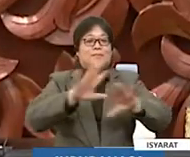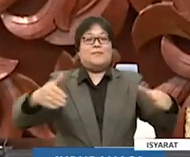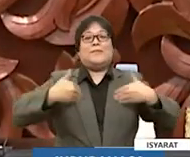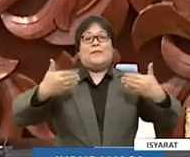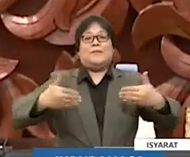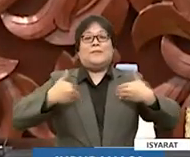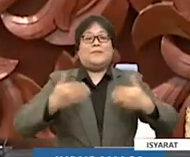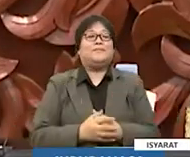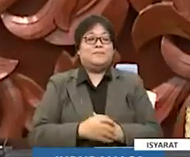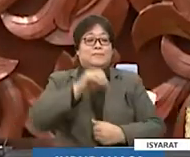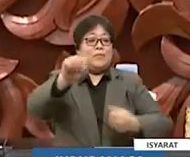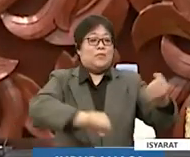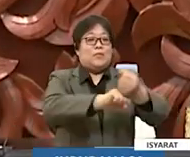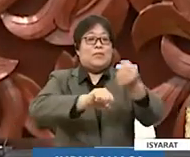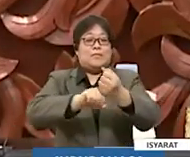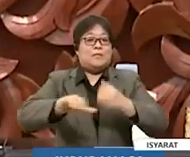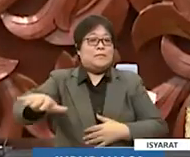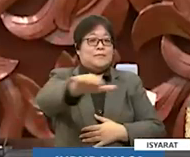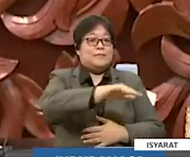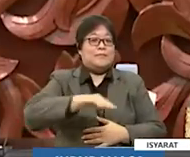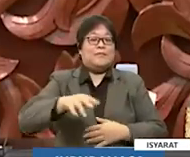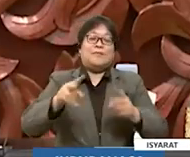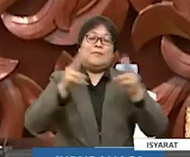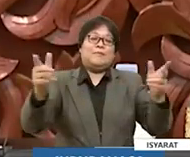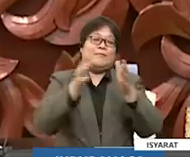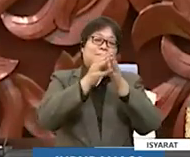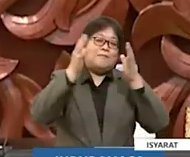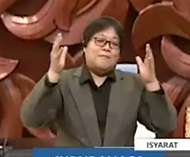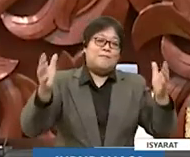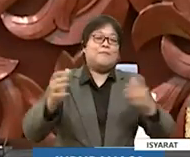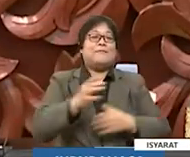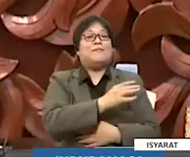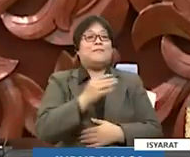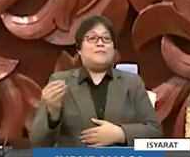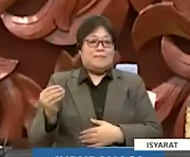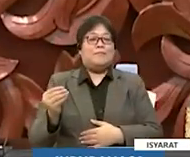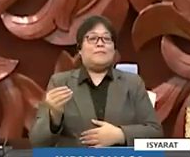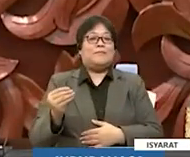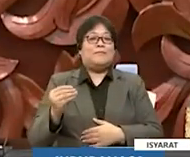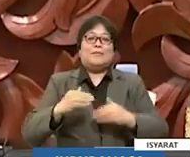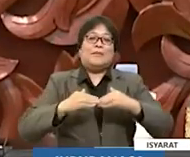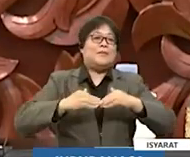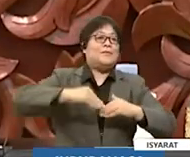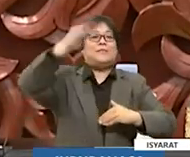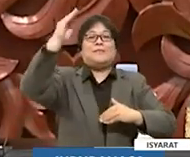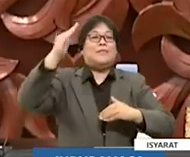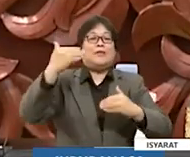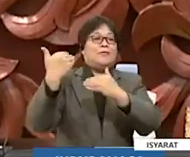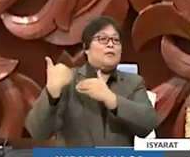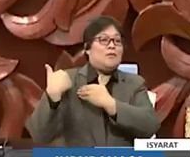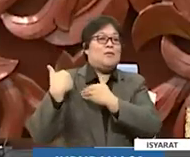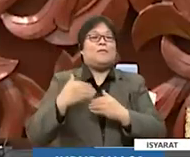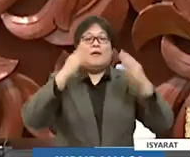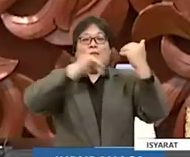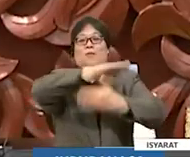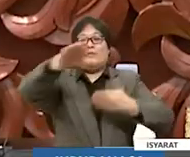makmur. Sumbangan mereka ini amatlah besar dan beyond the call of duty. Semoga